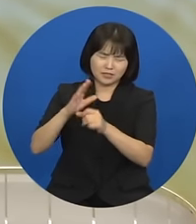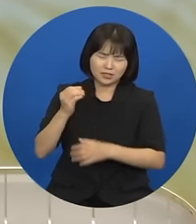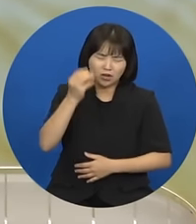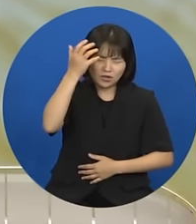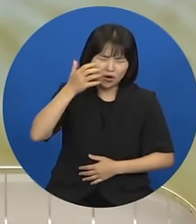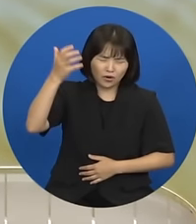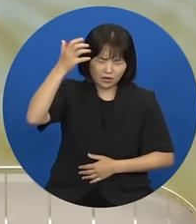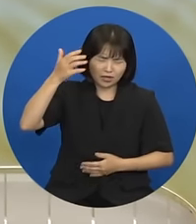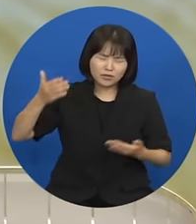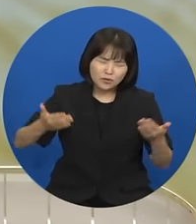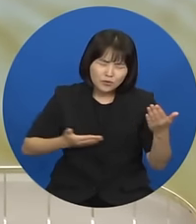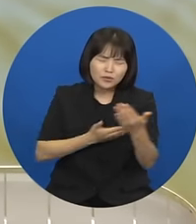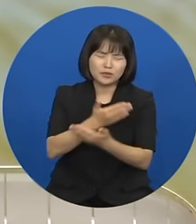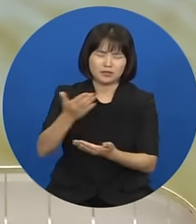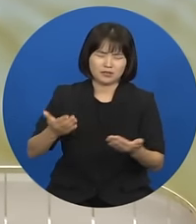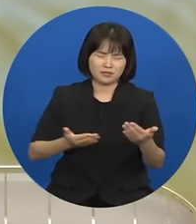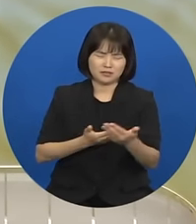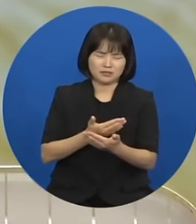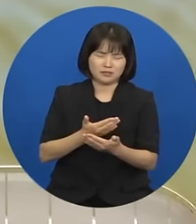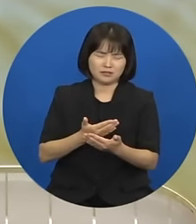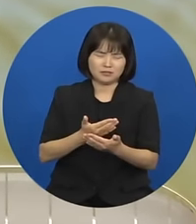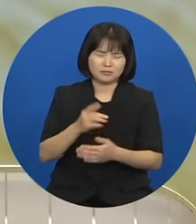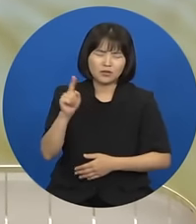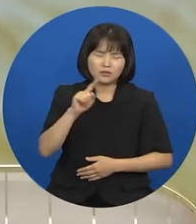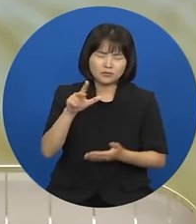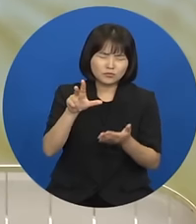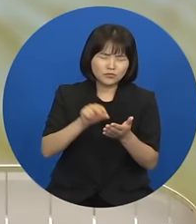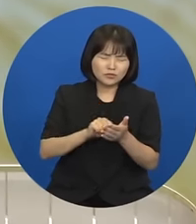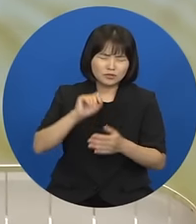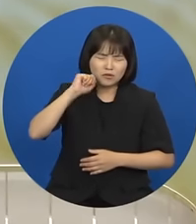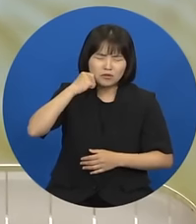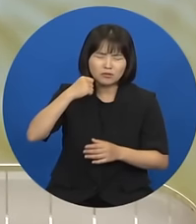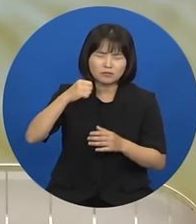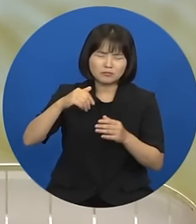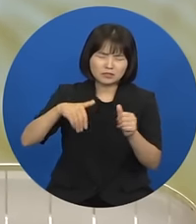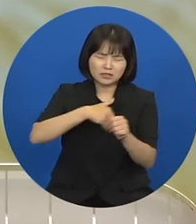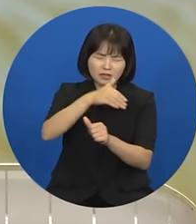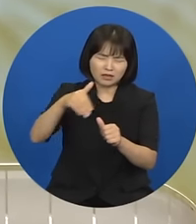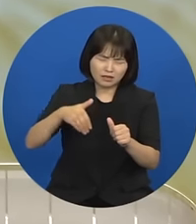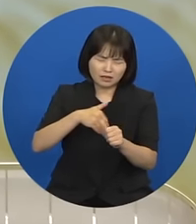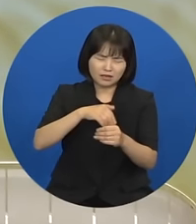성령의 교통하심이 그 어떤 문제와 어려움 가운데도